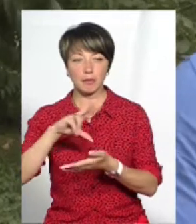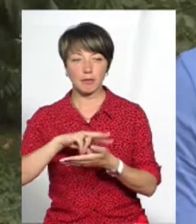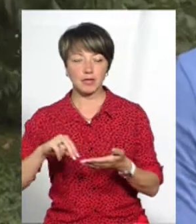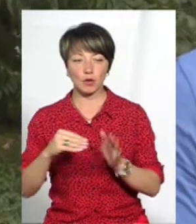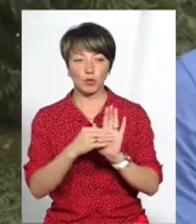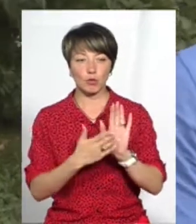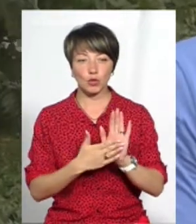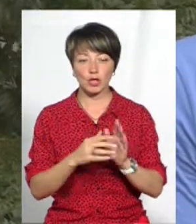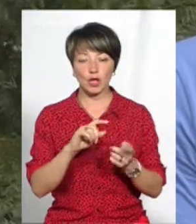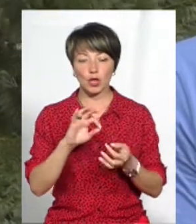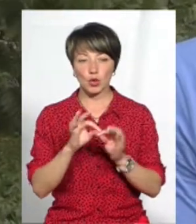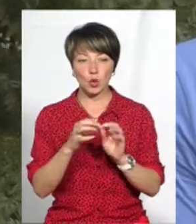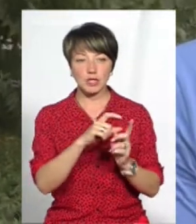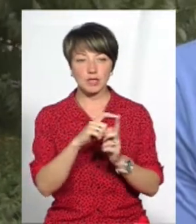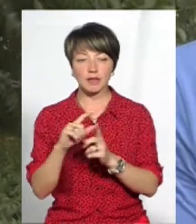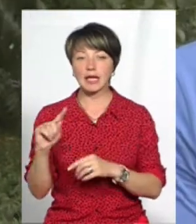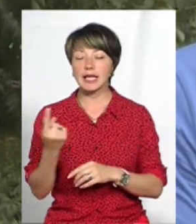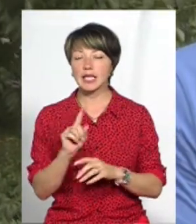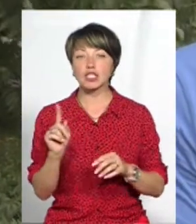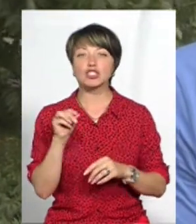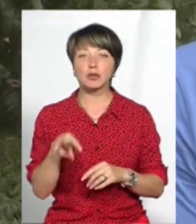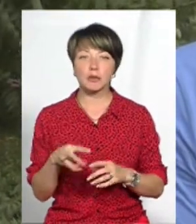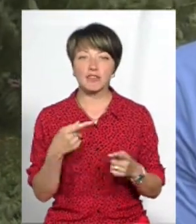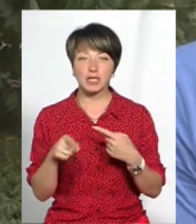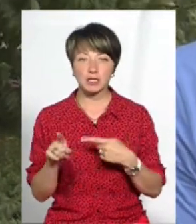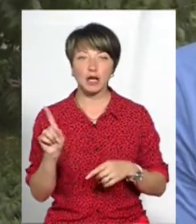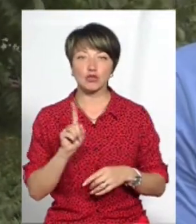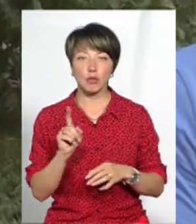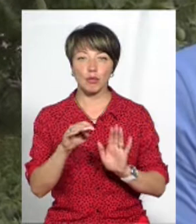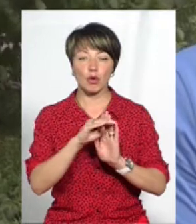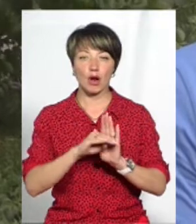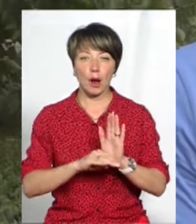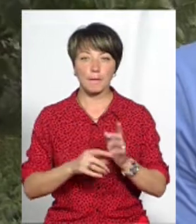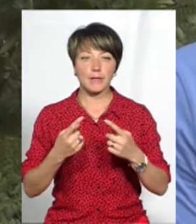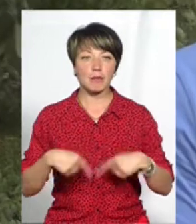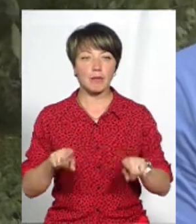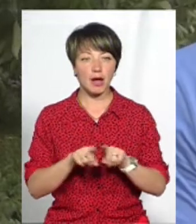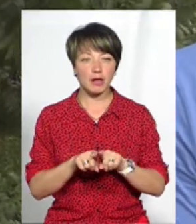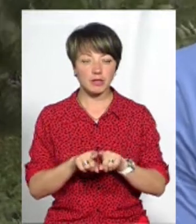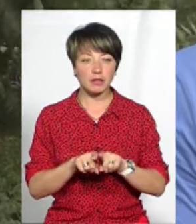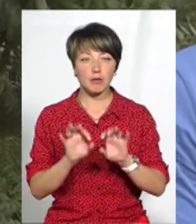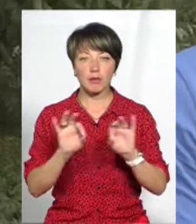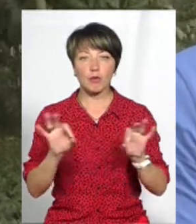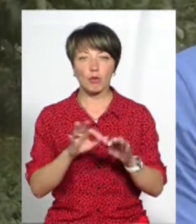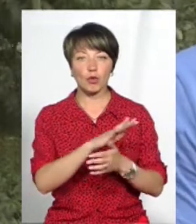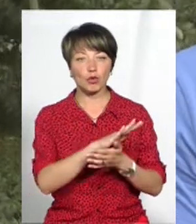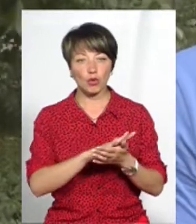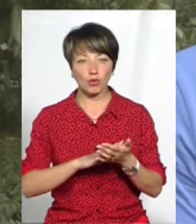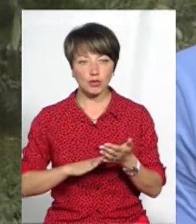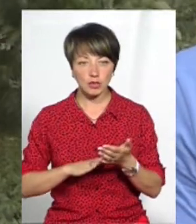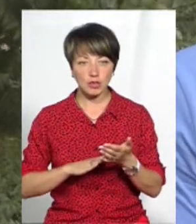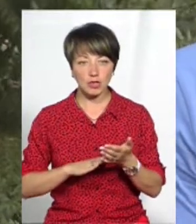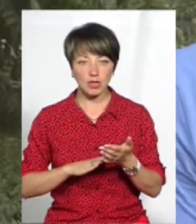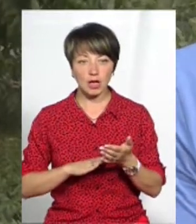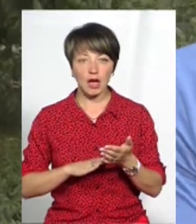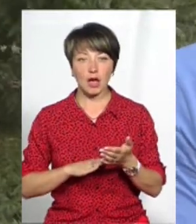пункти дослівно. Єдине, чим відрізняється, що в програмі партії йдеться про продовження адмінтериторіальної